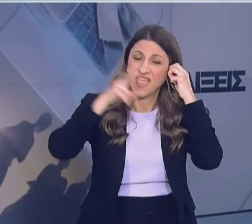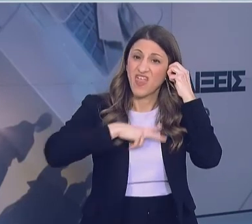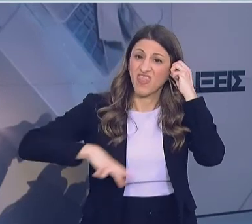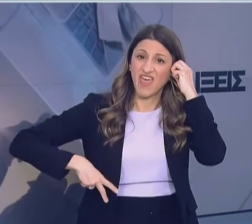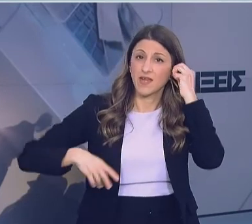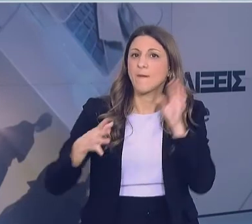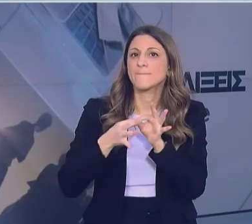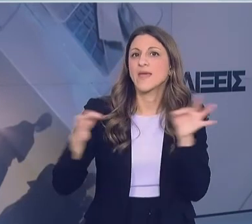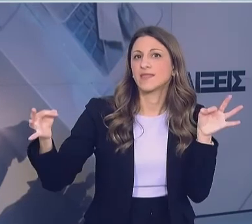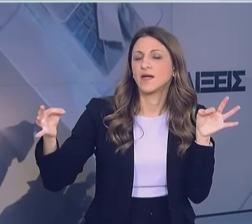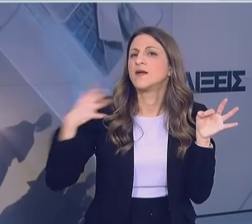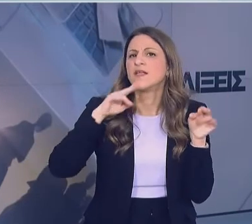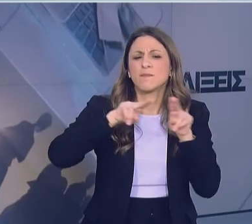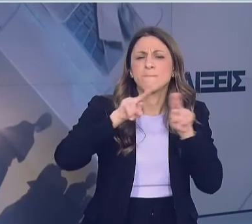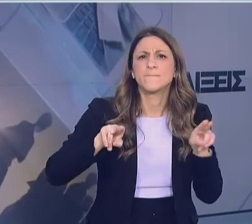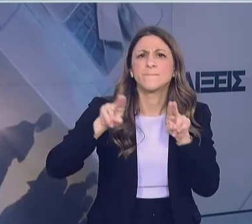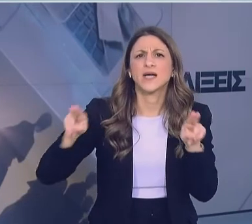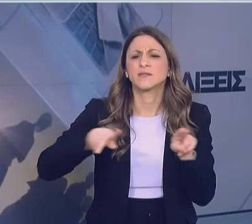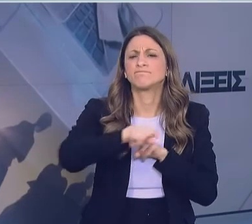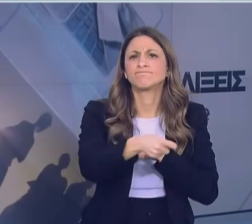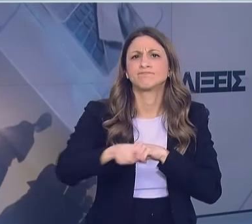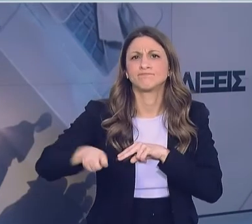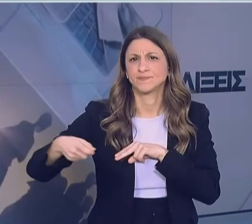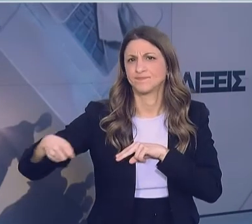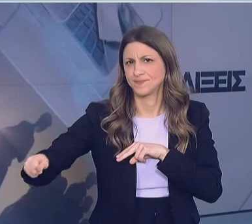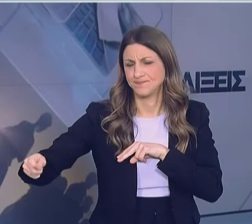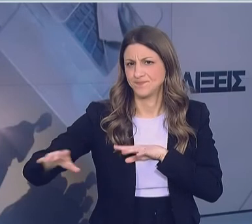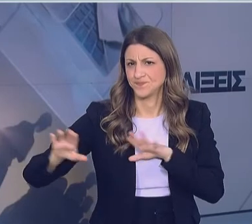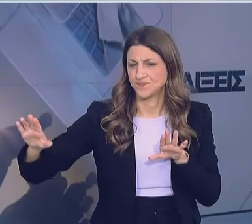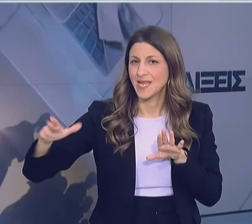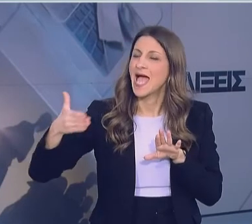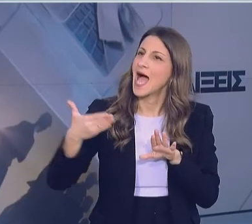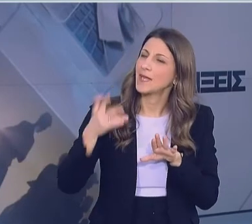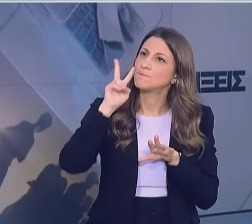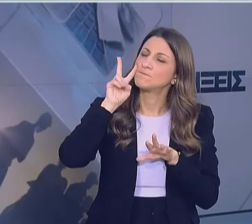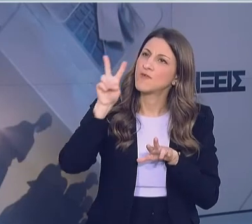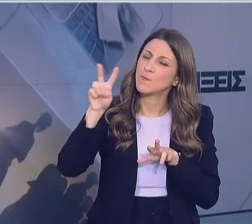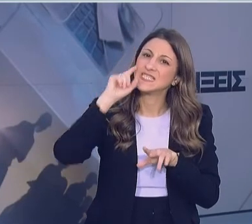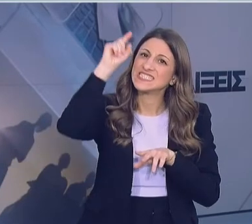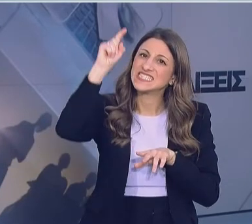μέτρα περιορισμού του lockdown. Αν κοιτάξει κανείς το μήνυμα πίσω από αυτά τα μέτρα,